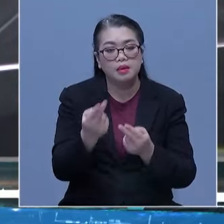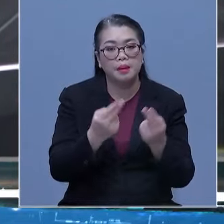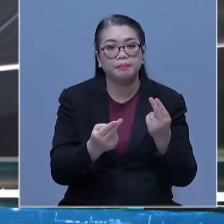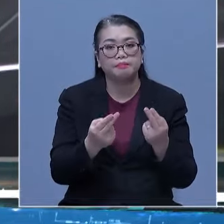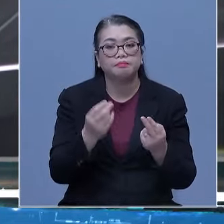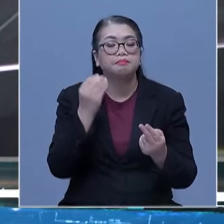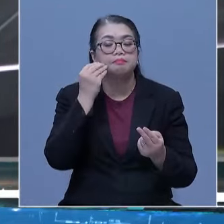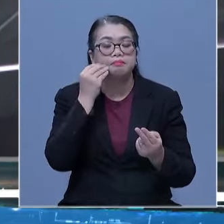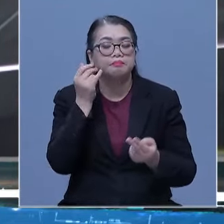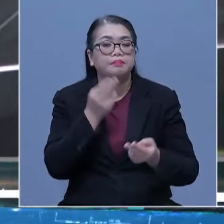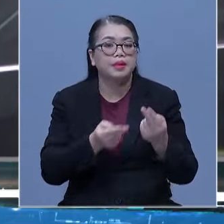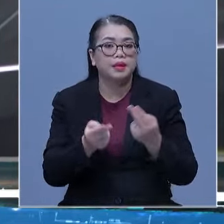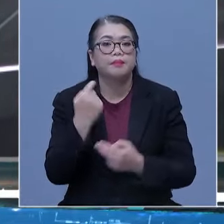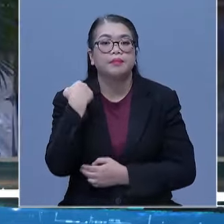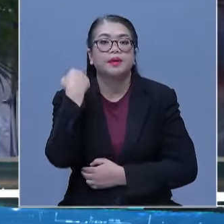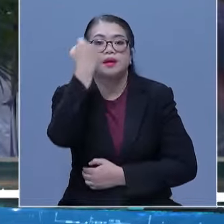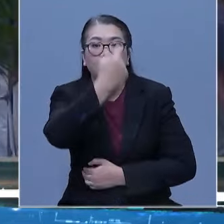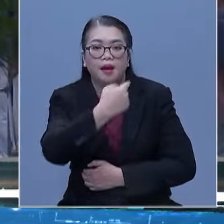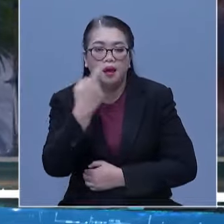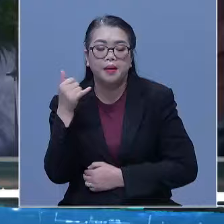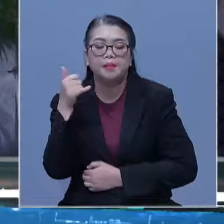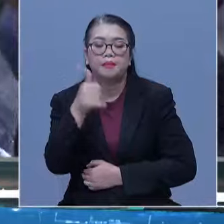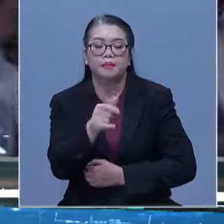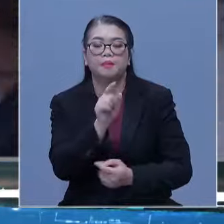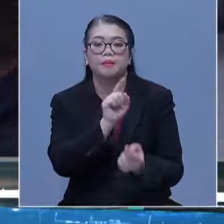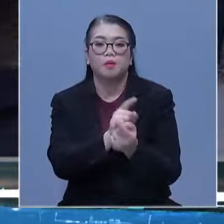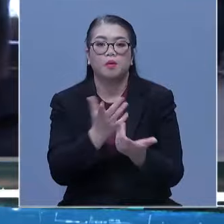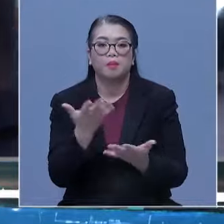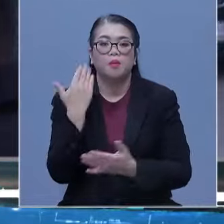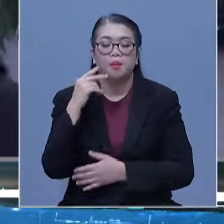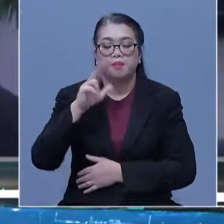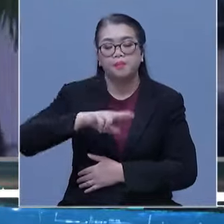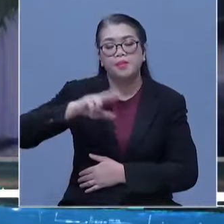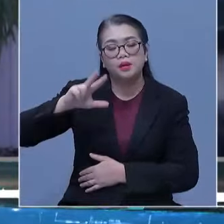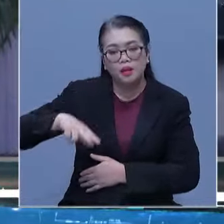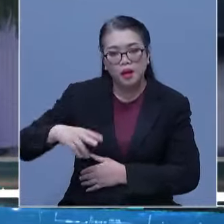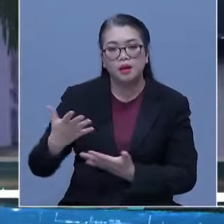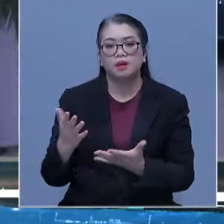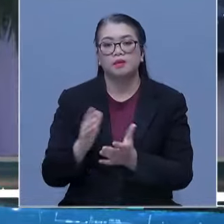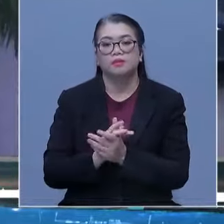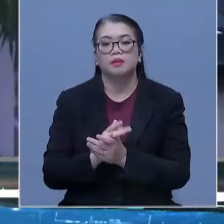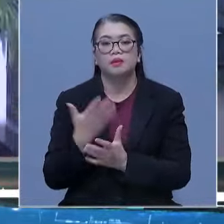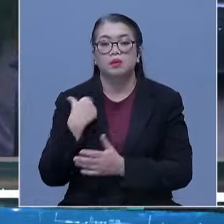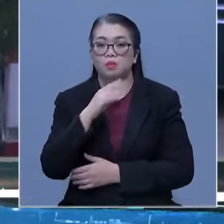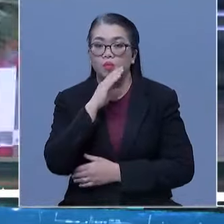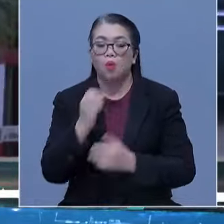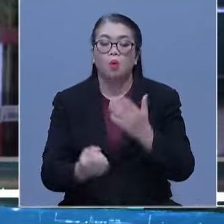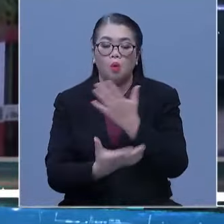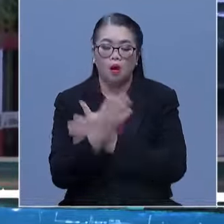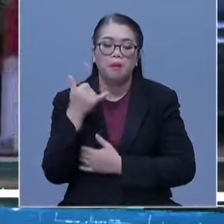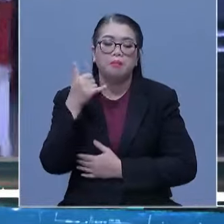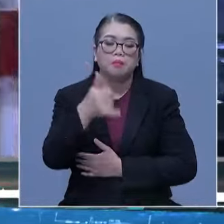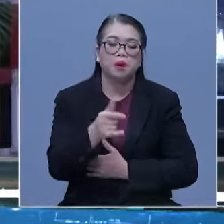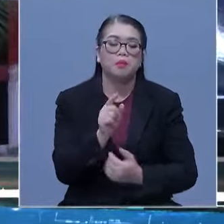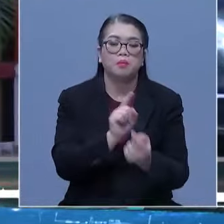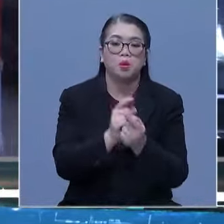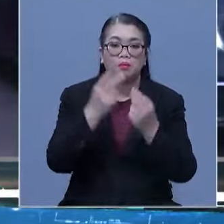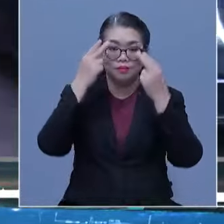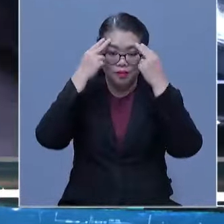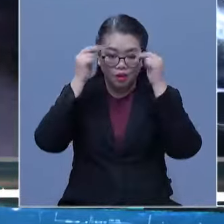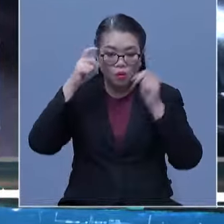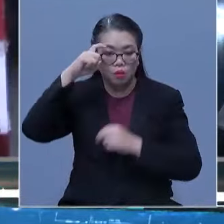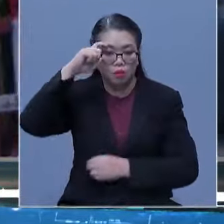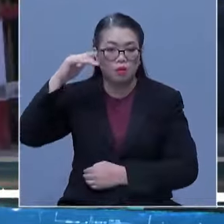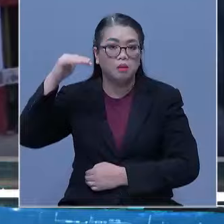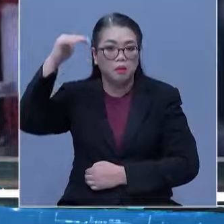บ้างอย่างก่อนหน้านี้เนี่ยหลายคนจากทางเพื่อไทยอ่ะอย่างคุณภูมิธรรมเองก็บอกเดี๋ยวถ้ามีโอกาสจะไปท่านนายกรัฐมนตรี